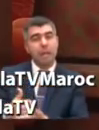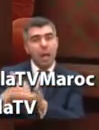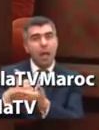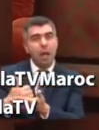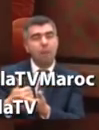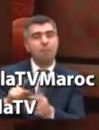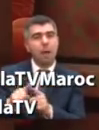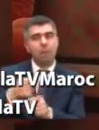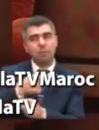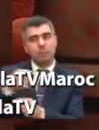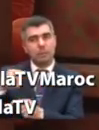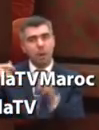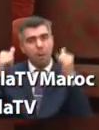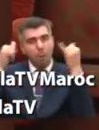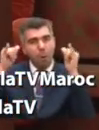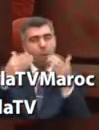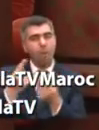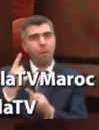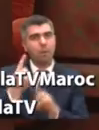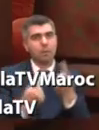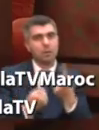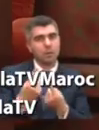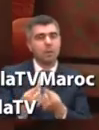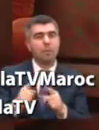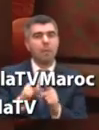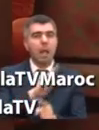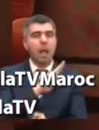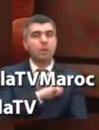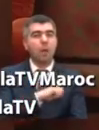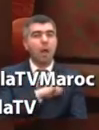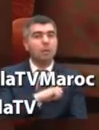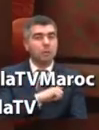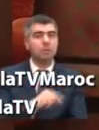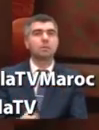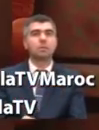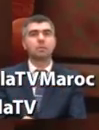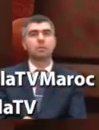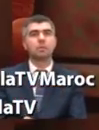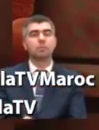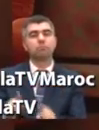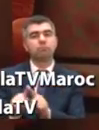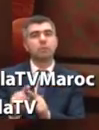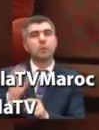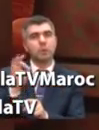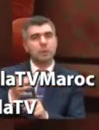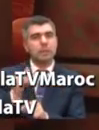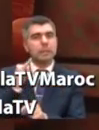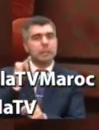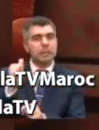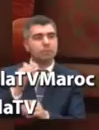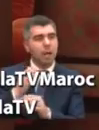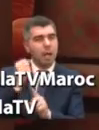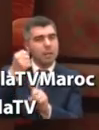العلف وهذا، والاخوان ديال لاسيونس هما بدون يعني اي اعلان راه كيشتغلوا كيمشوا